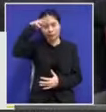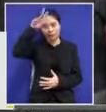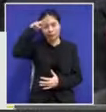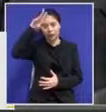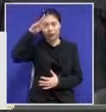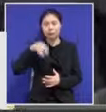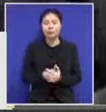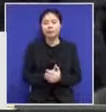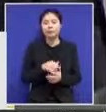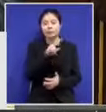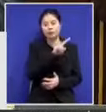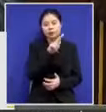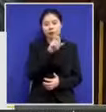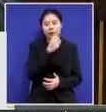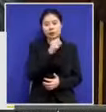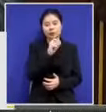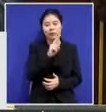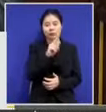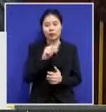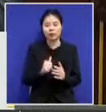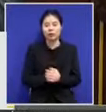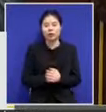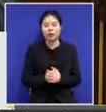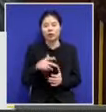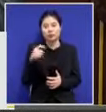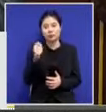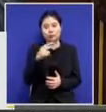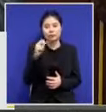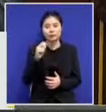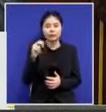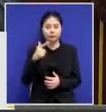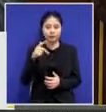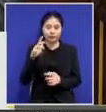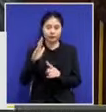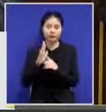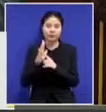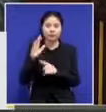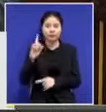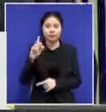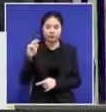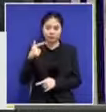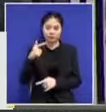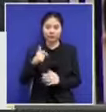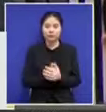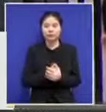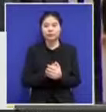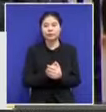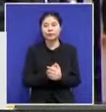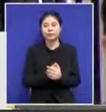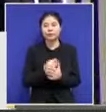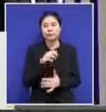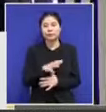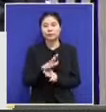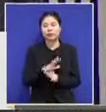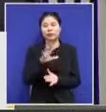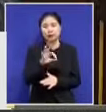จครับ 212นายทองแดงเบญจปัก นายธนาธรจึงรุ่ง